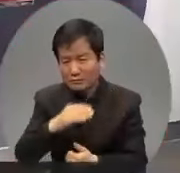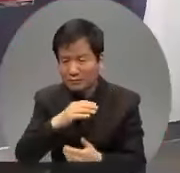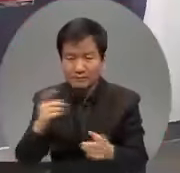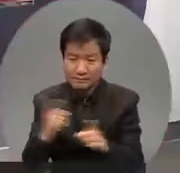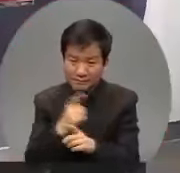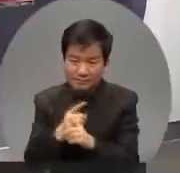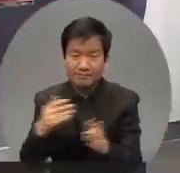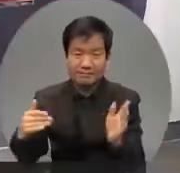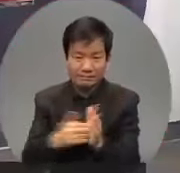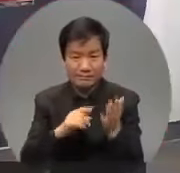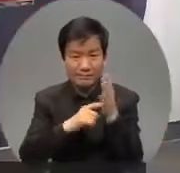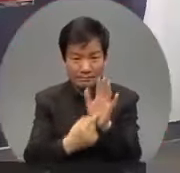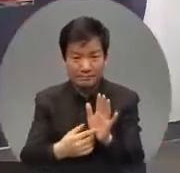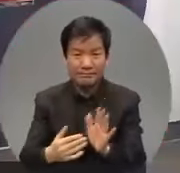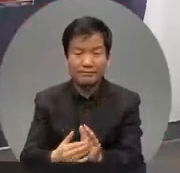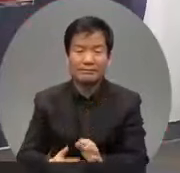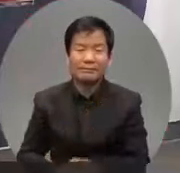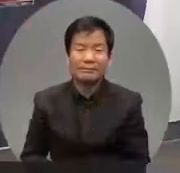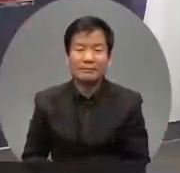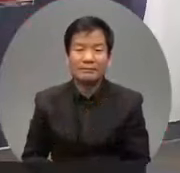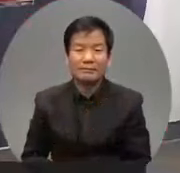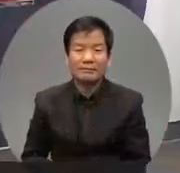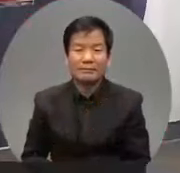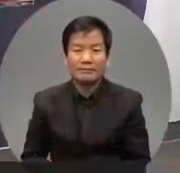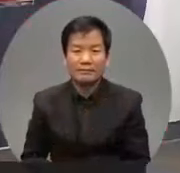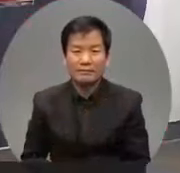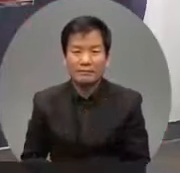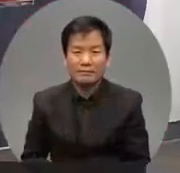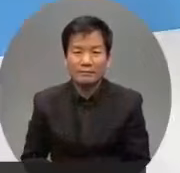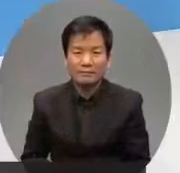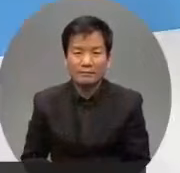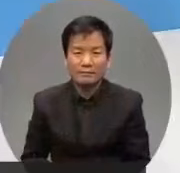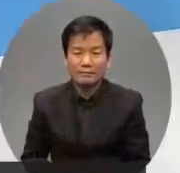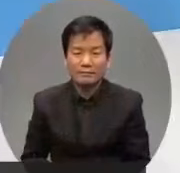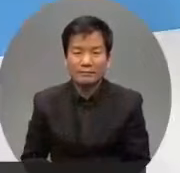정정 반영됐다고 반박했습니다. MBC 뉴스 이병선입니다.